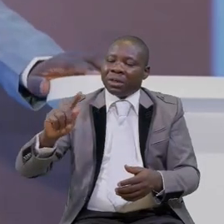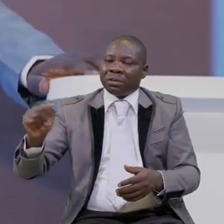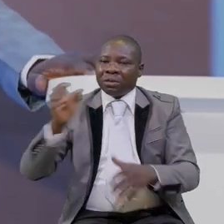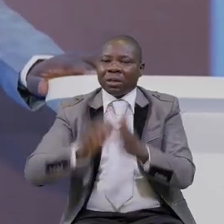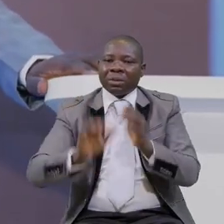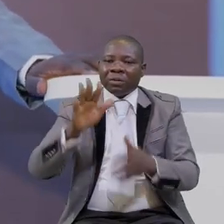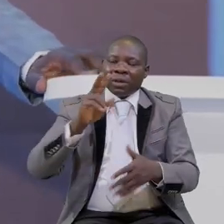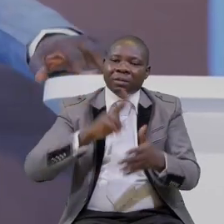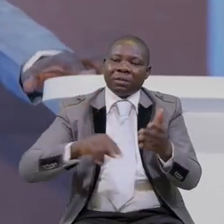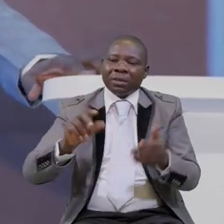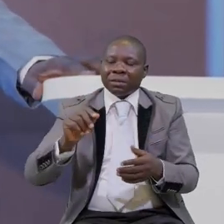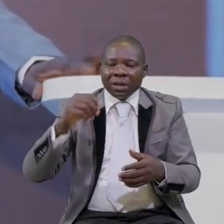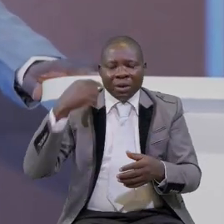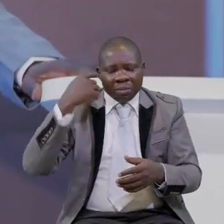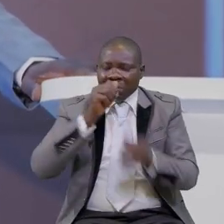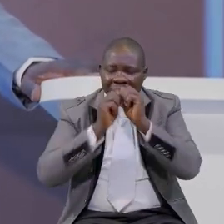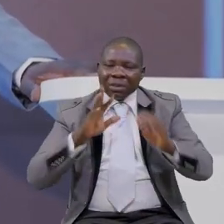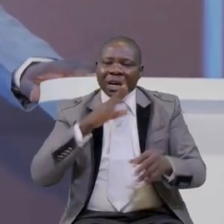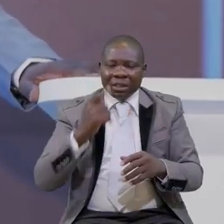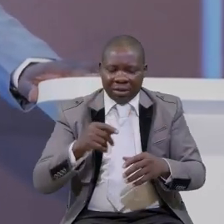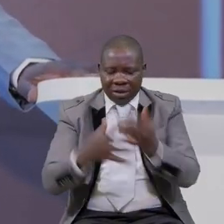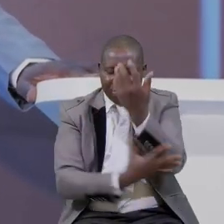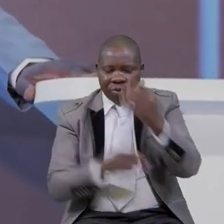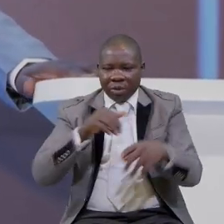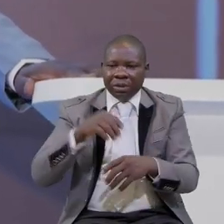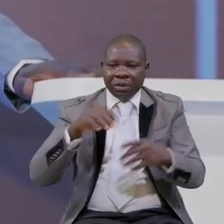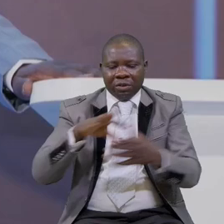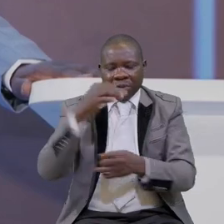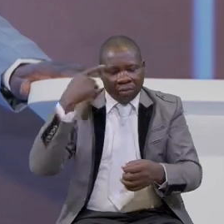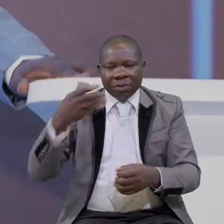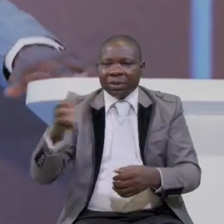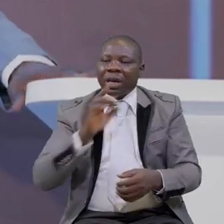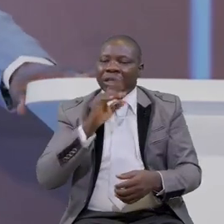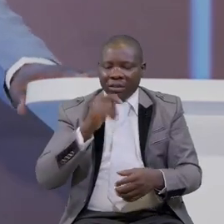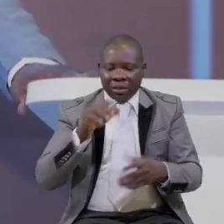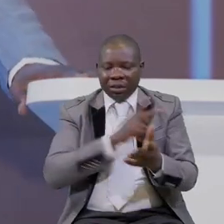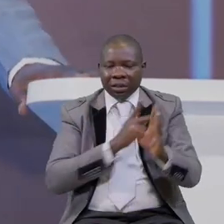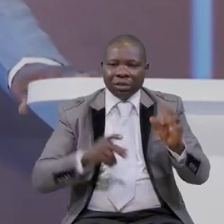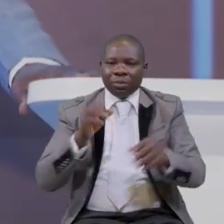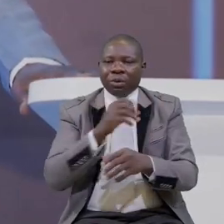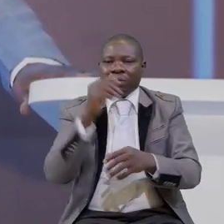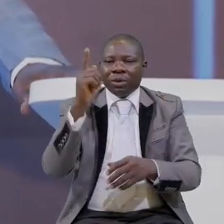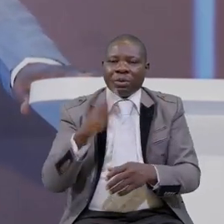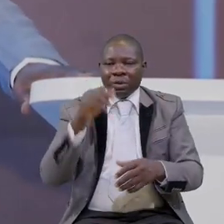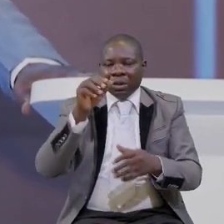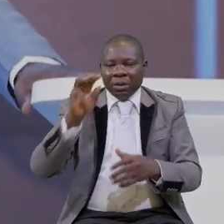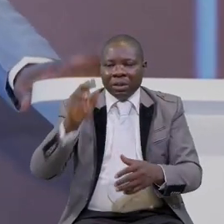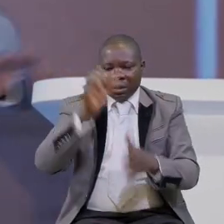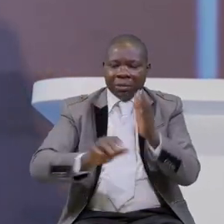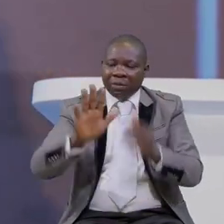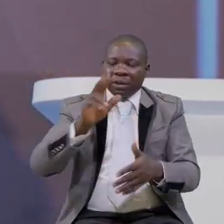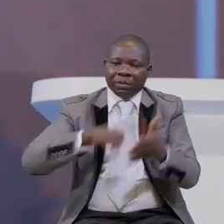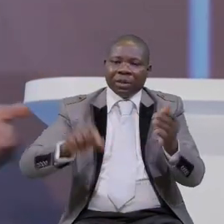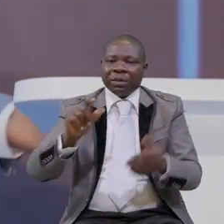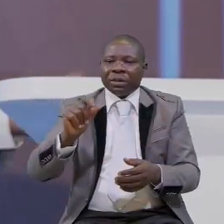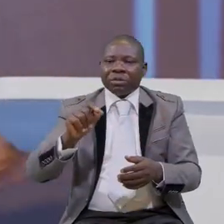ceux qui ont. Les pauvres en esprit, car le royaume des cieux est eux. Matthieu chapitre 5, verset 20. Si votre justice ne suit pas celle